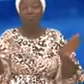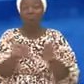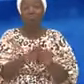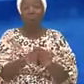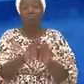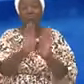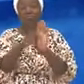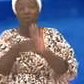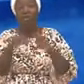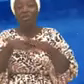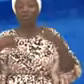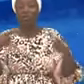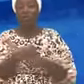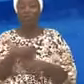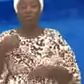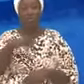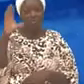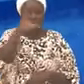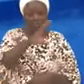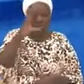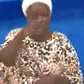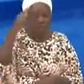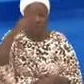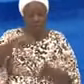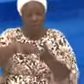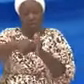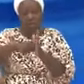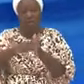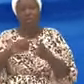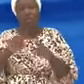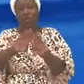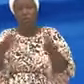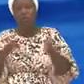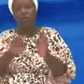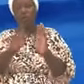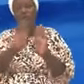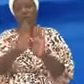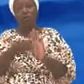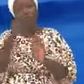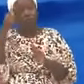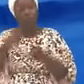enfermé on peut chercher la clé est ressorti tout assorti